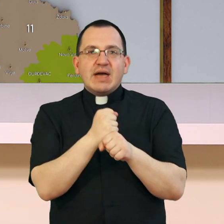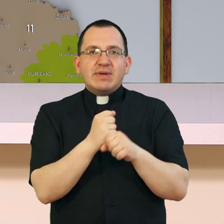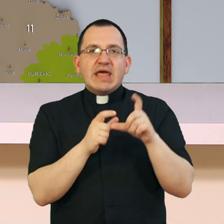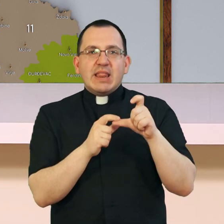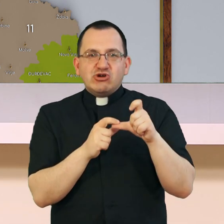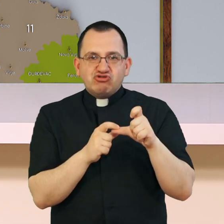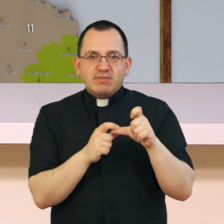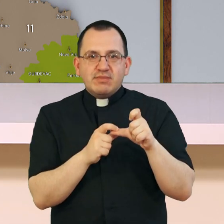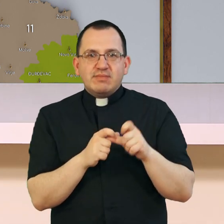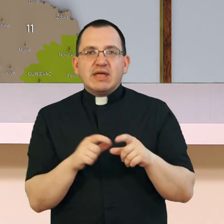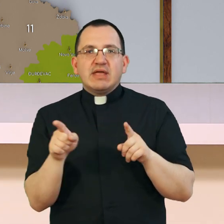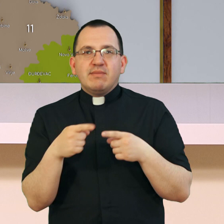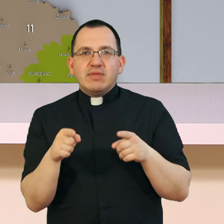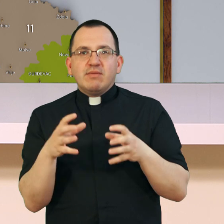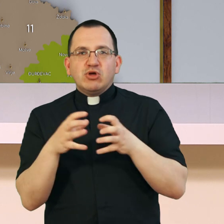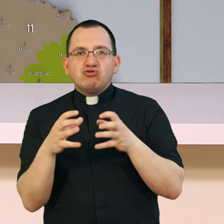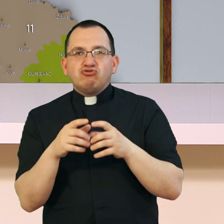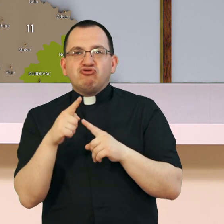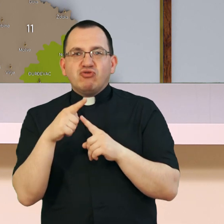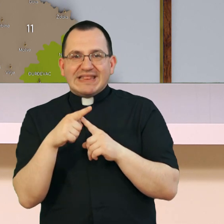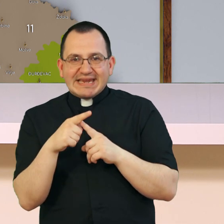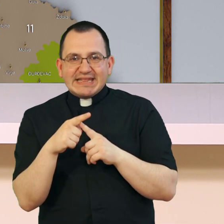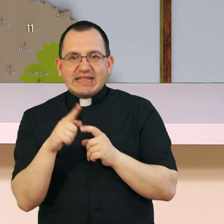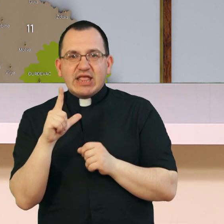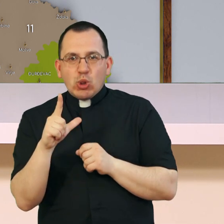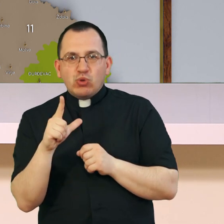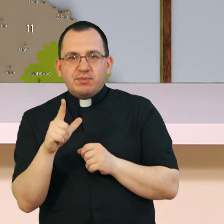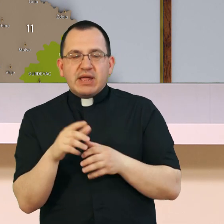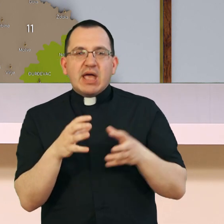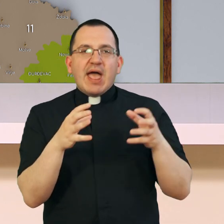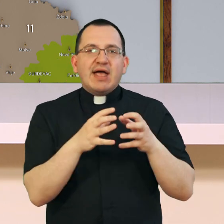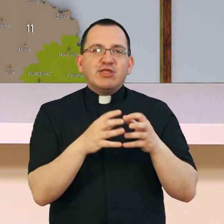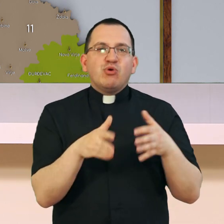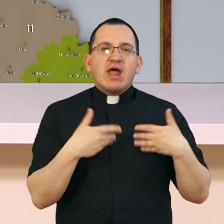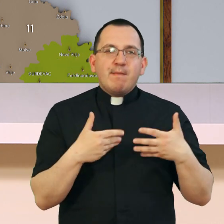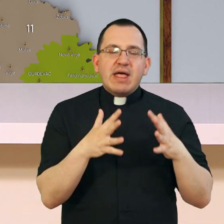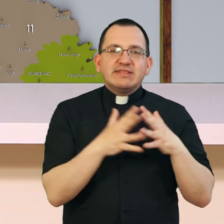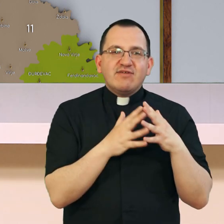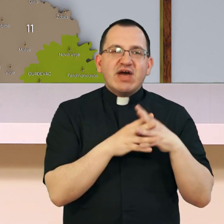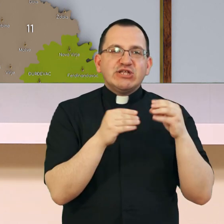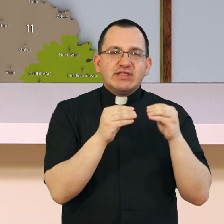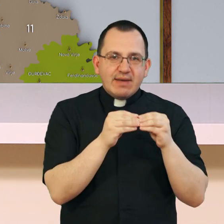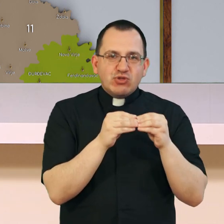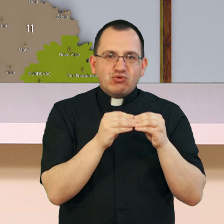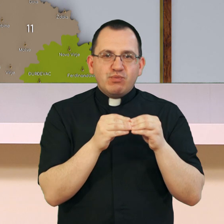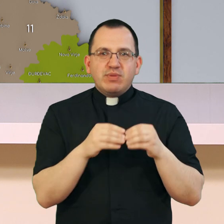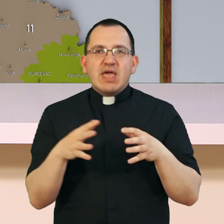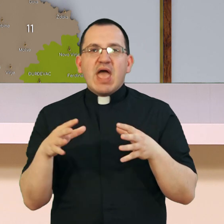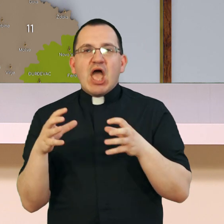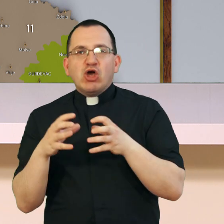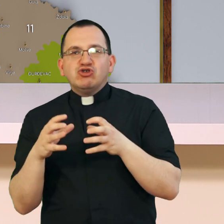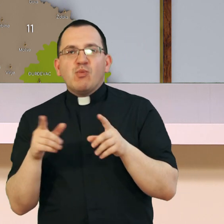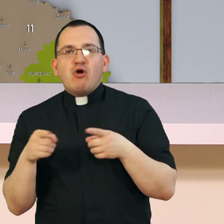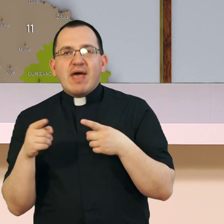Šipek, pjevačko društvo mladih Trinitas Ludbreg, Zbor mladih Varaždinske biskupije, Zbor mladih župe